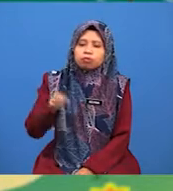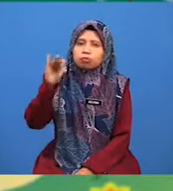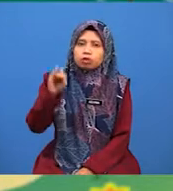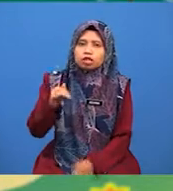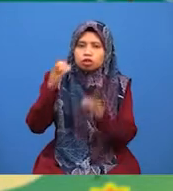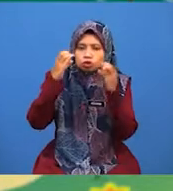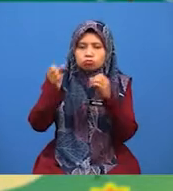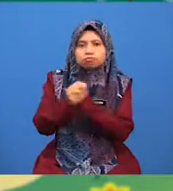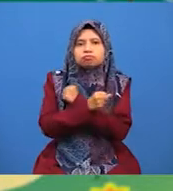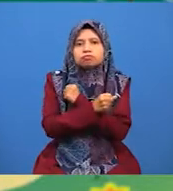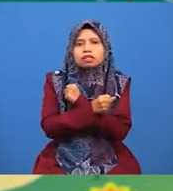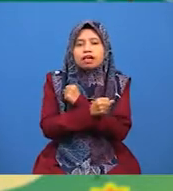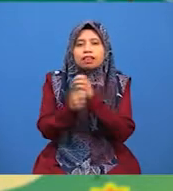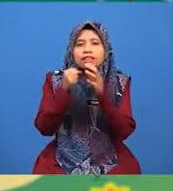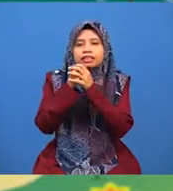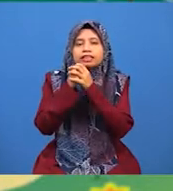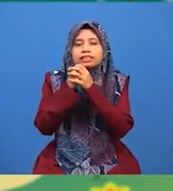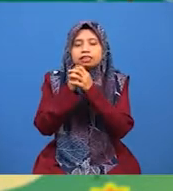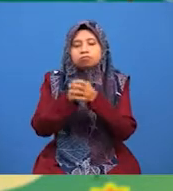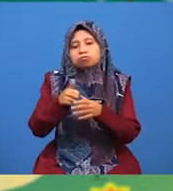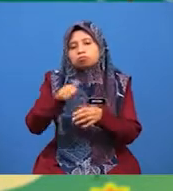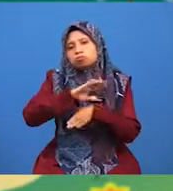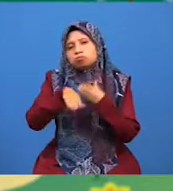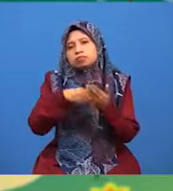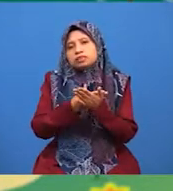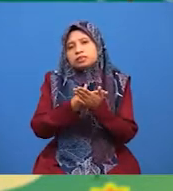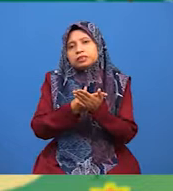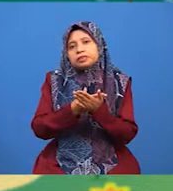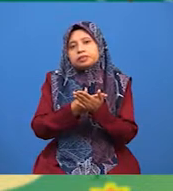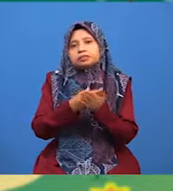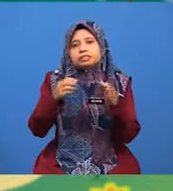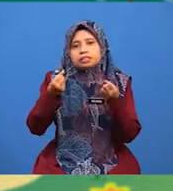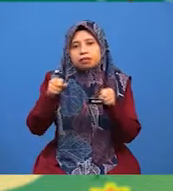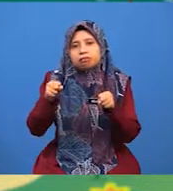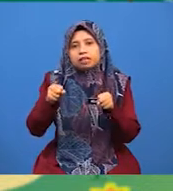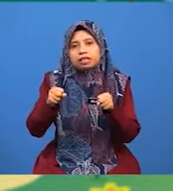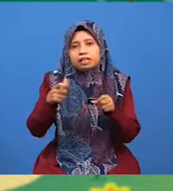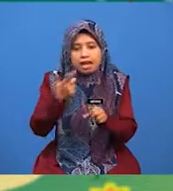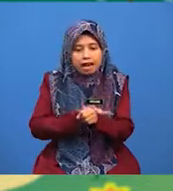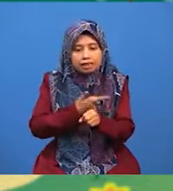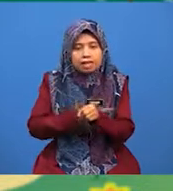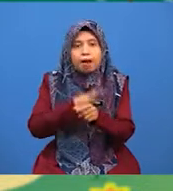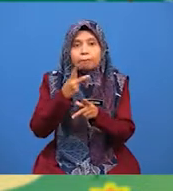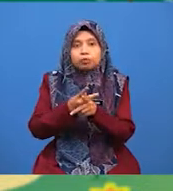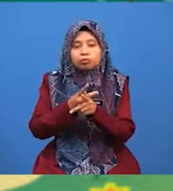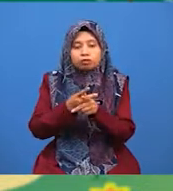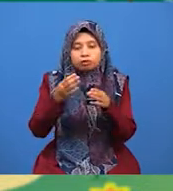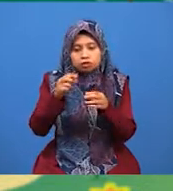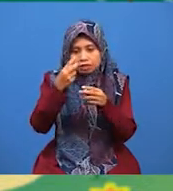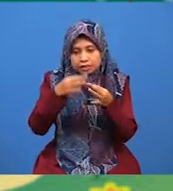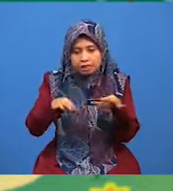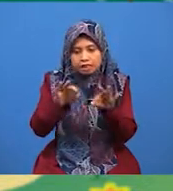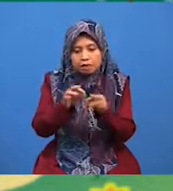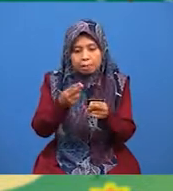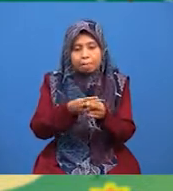Murid-murid yang cikgu sayangi, tahniah, anda berjaya menyiapkan latihan pengukuhan bagi cerpen ini.